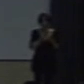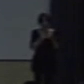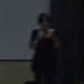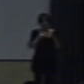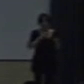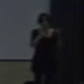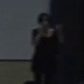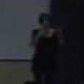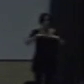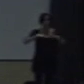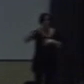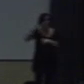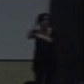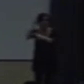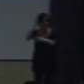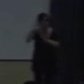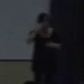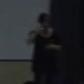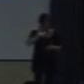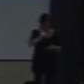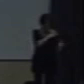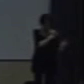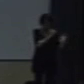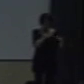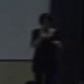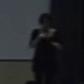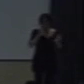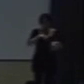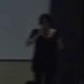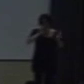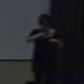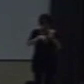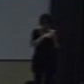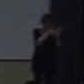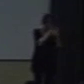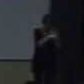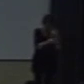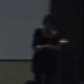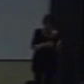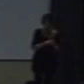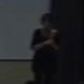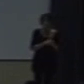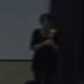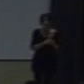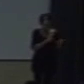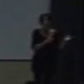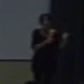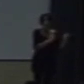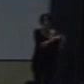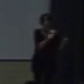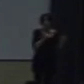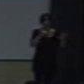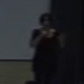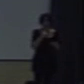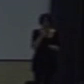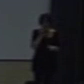indignats, vaig anar a dormir molt tard perquè ja m'estava pendent del que estava passant i em vaig posar el despertador a les 7 del matí. A les 7 del matí era l'hora que